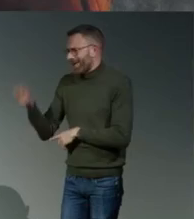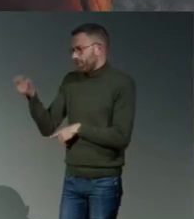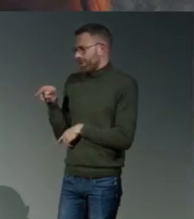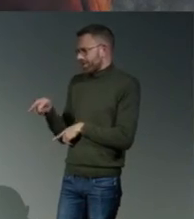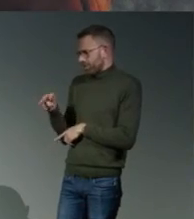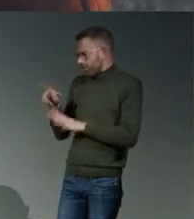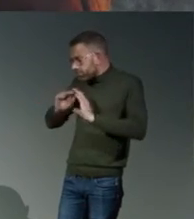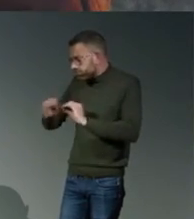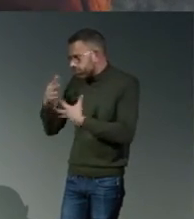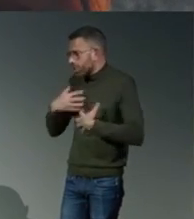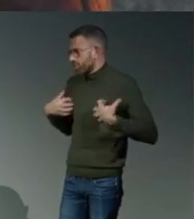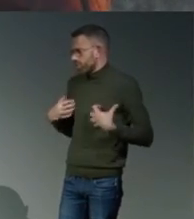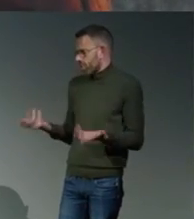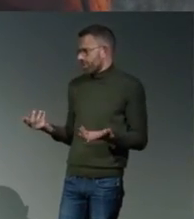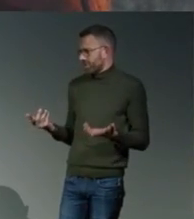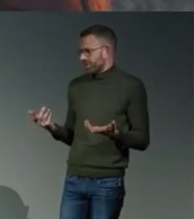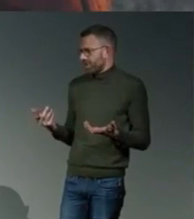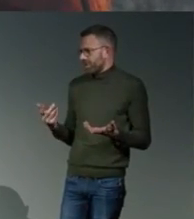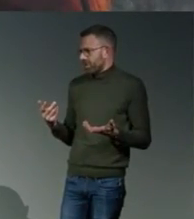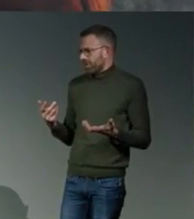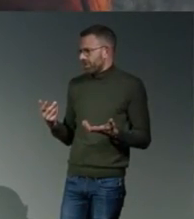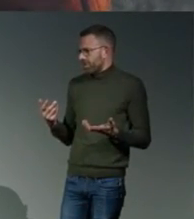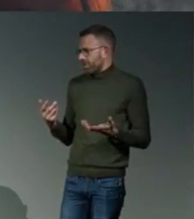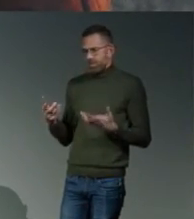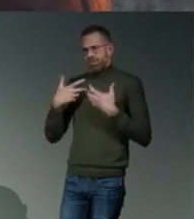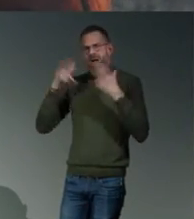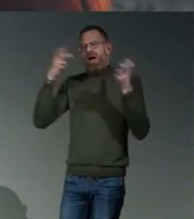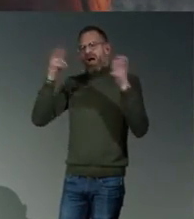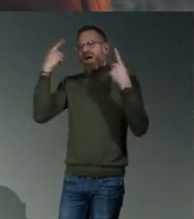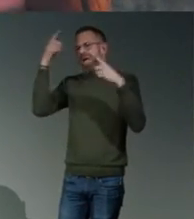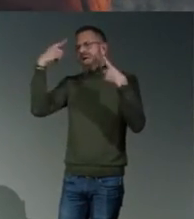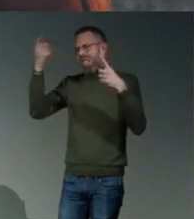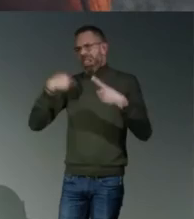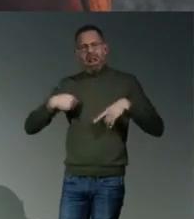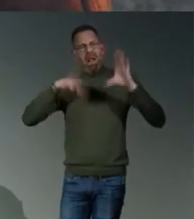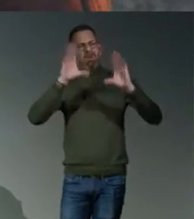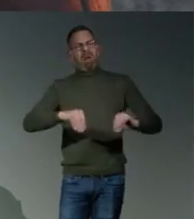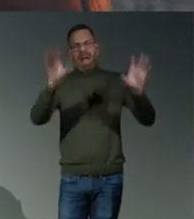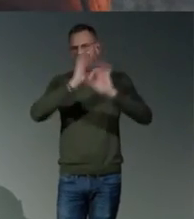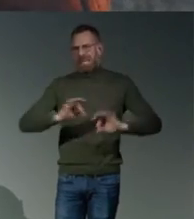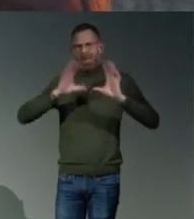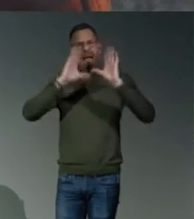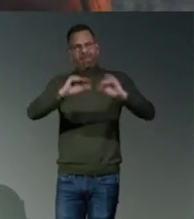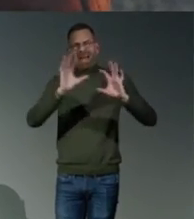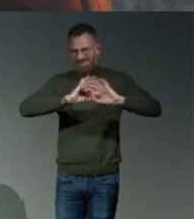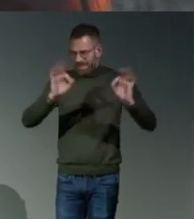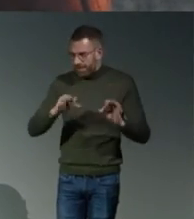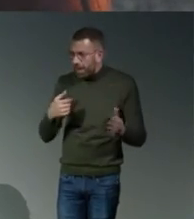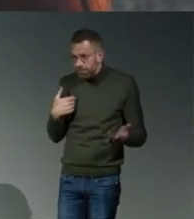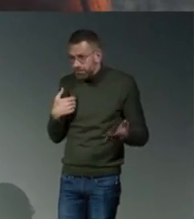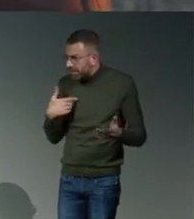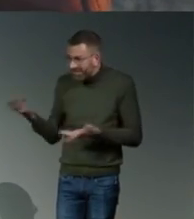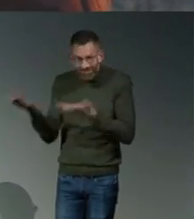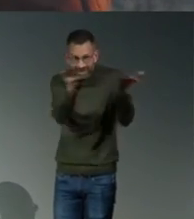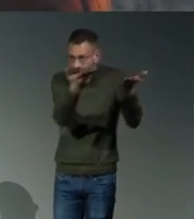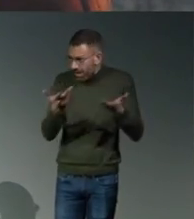arrêter de crier sur tous les toits qu'on n'a pas notre place dans certains endroits. C'est parce qu'on n'y va pas non plus,